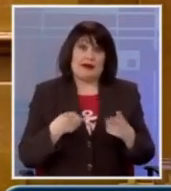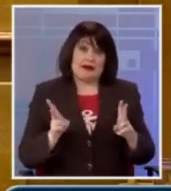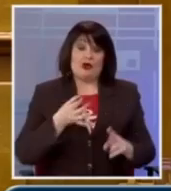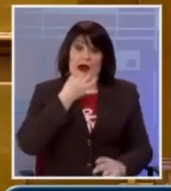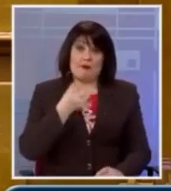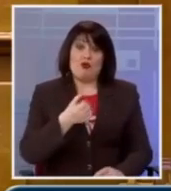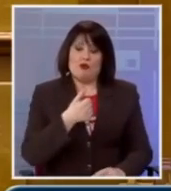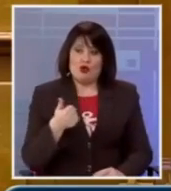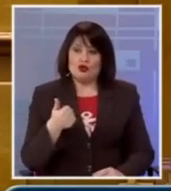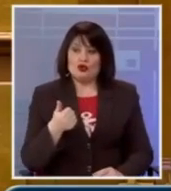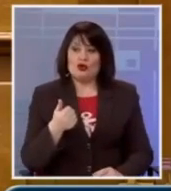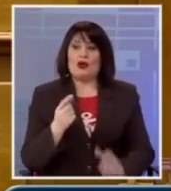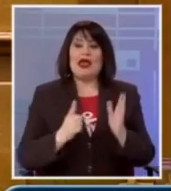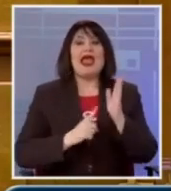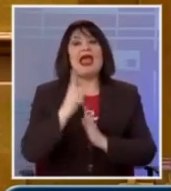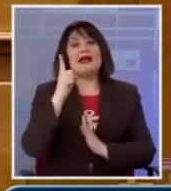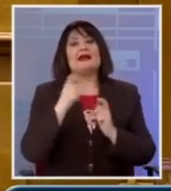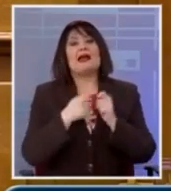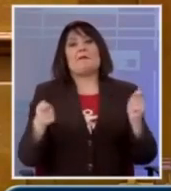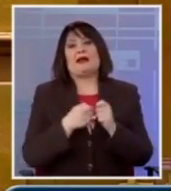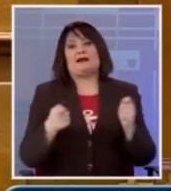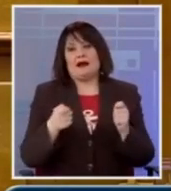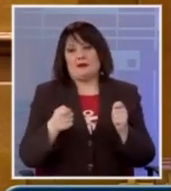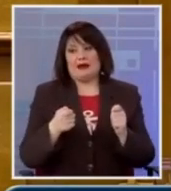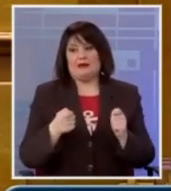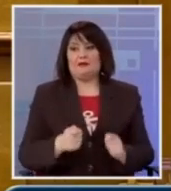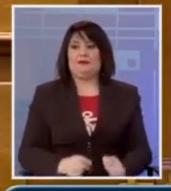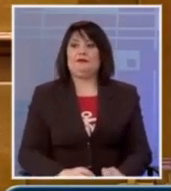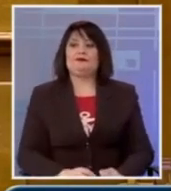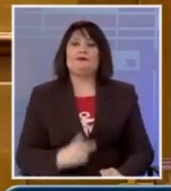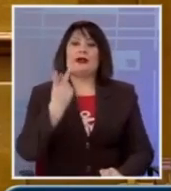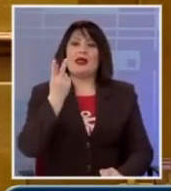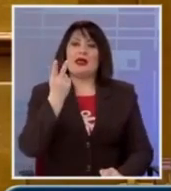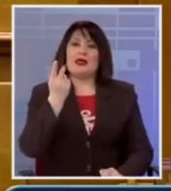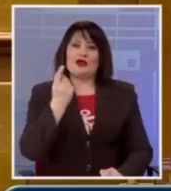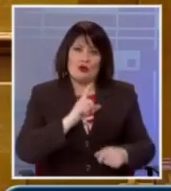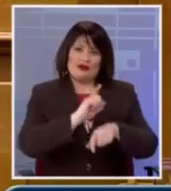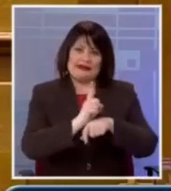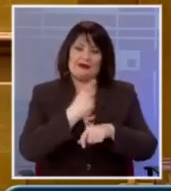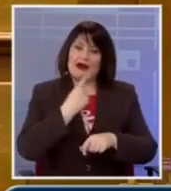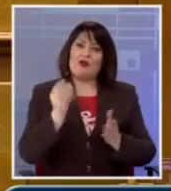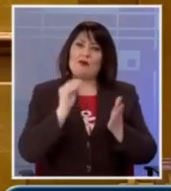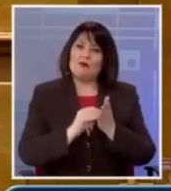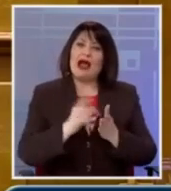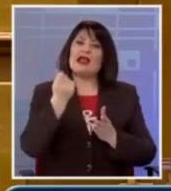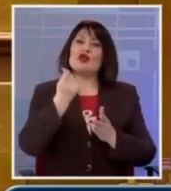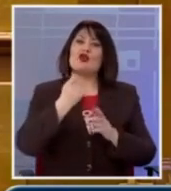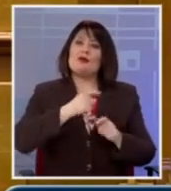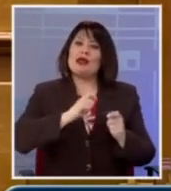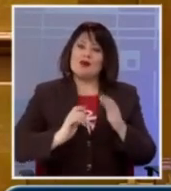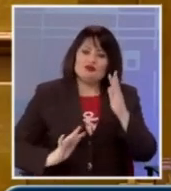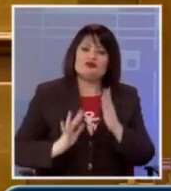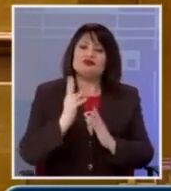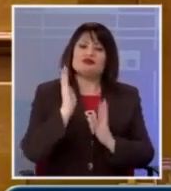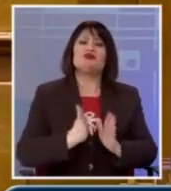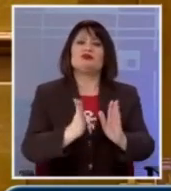πω 11 συγκεκριμένα μέτρα στα επόμενα 2,5 λεπτά για το πώς θα γίνει η επανεκκίνηση της οικονομίας και πώς